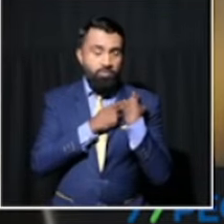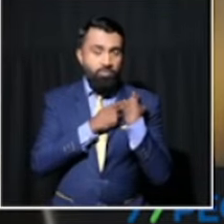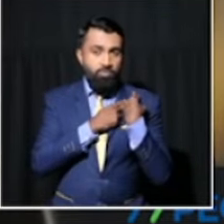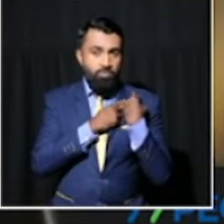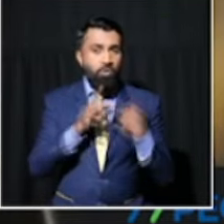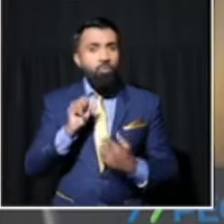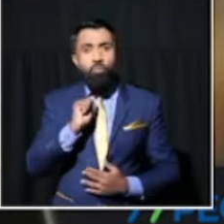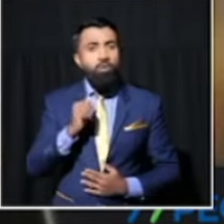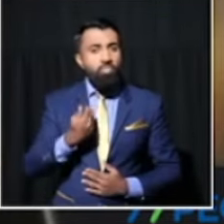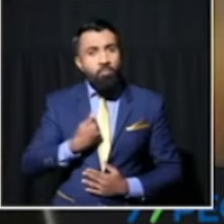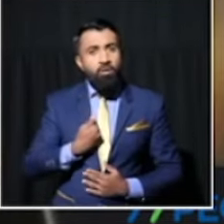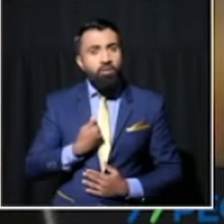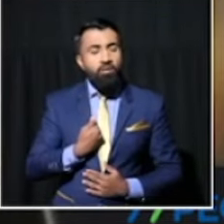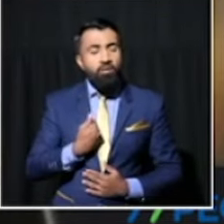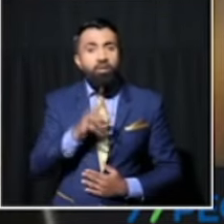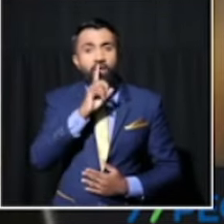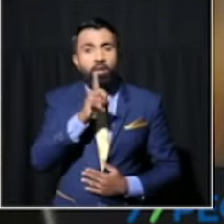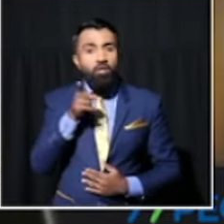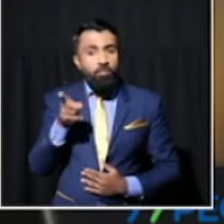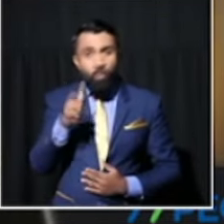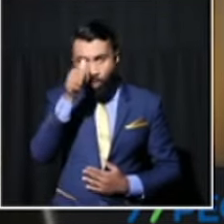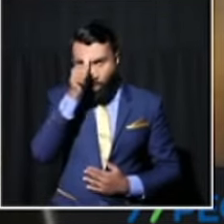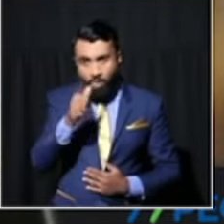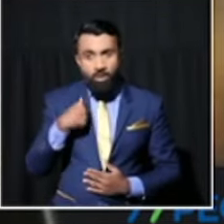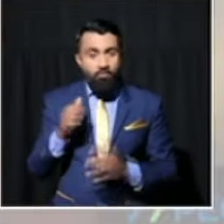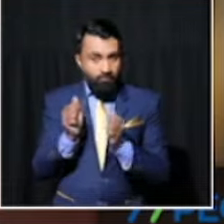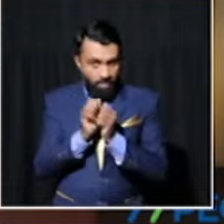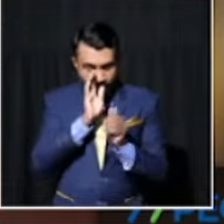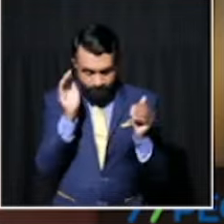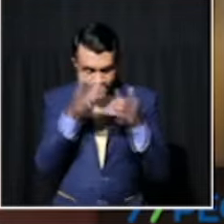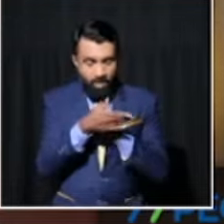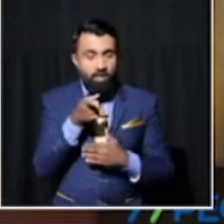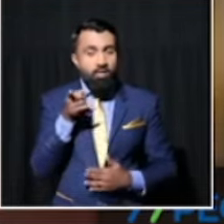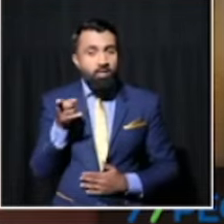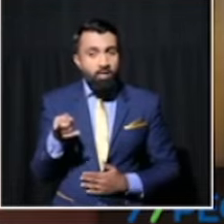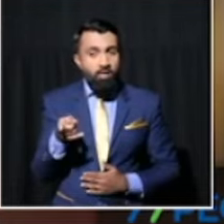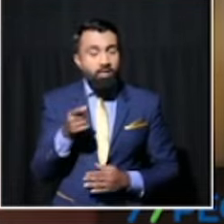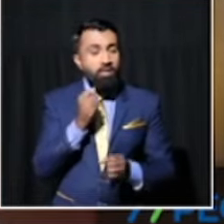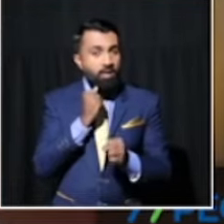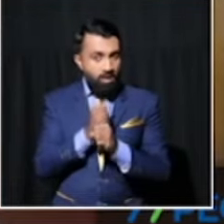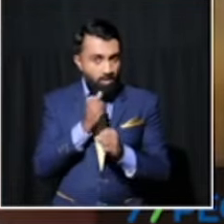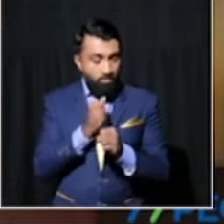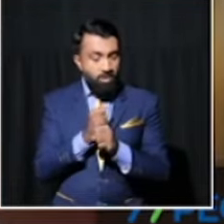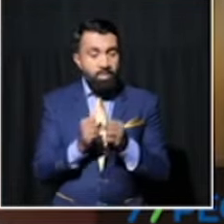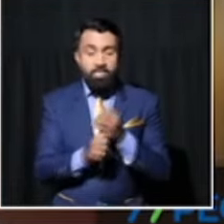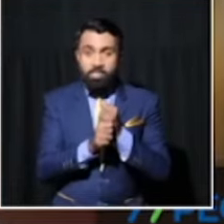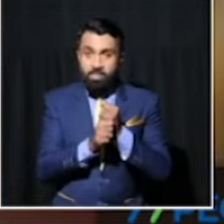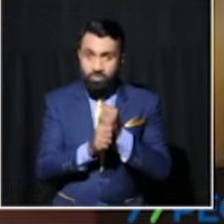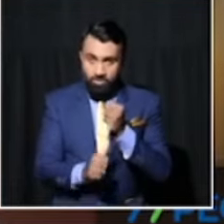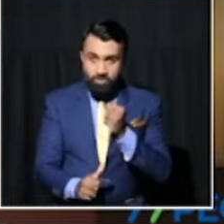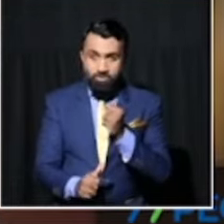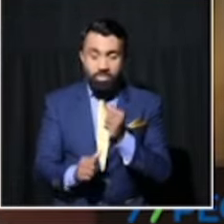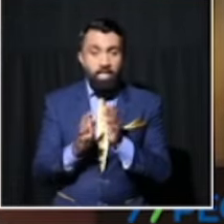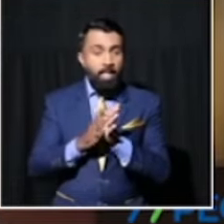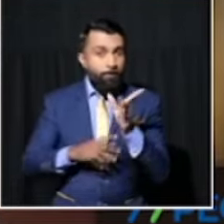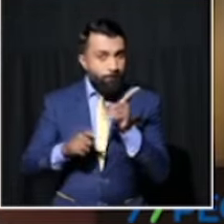මට කරන්න කියන්නේ මේක වාංචා දූෂණ වහන්නද කියන්නේ රාජ්‍ය පාර්ශවයේ නියෝජනය කරන මන්ත්‍රීවරු